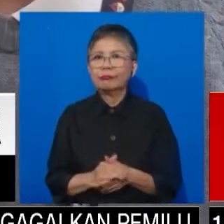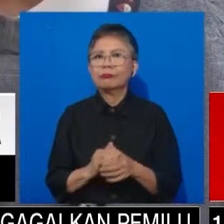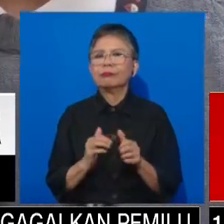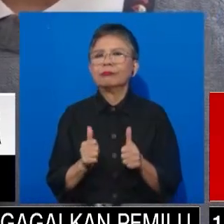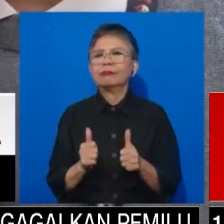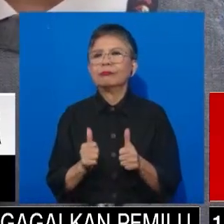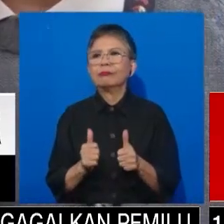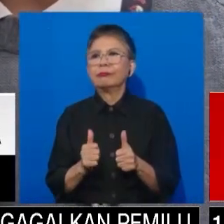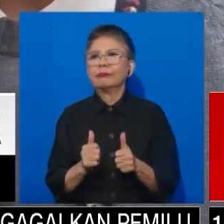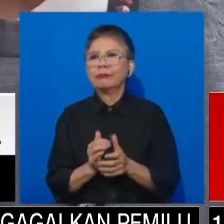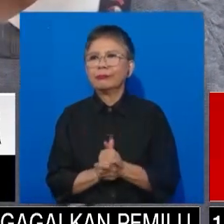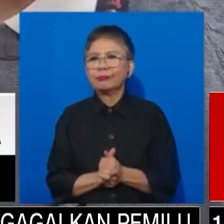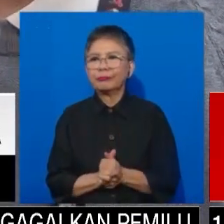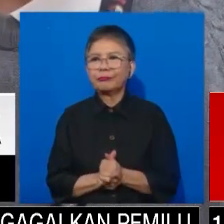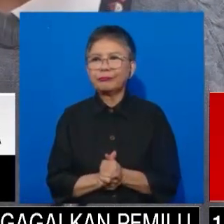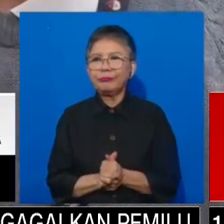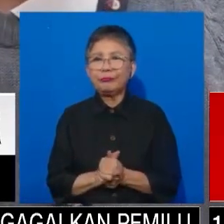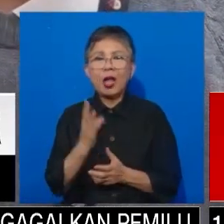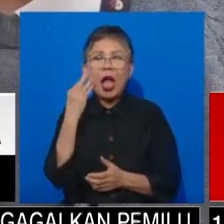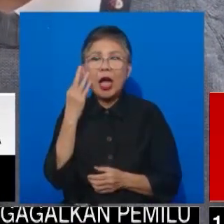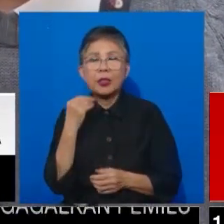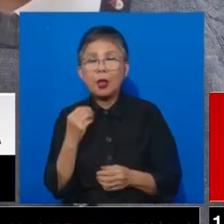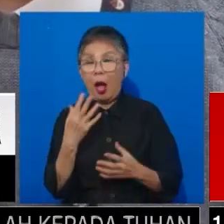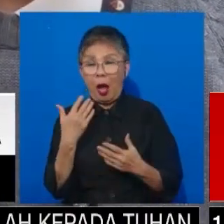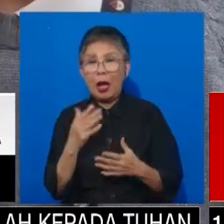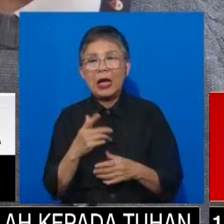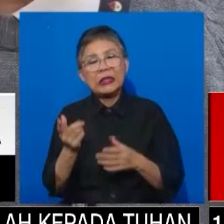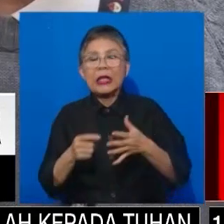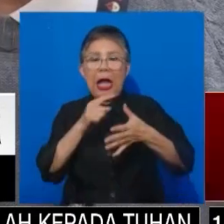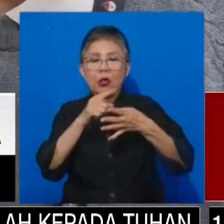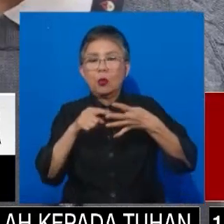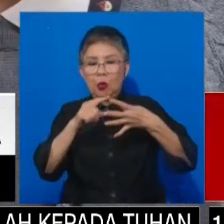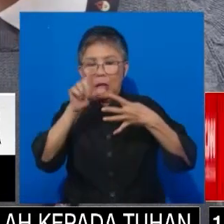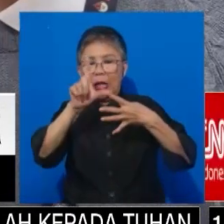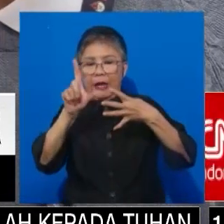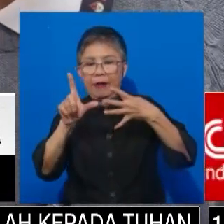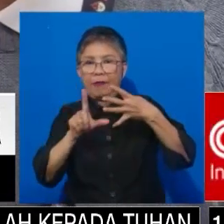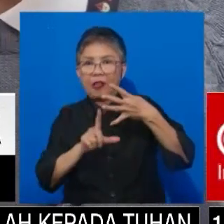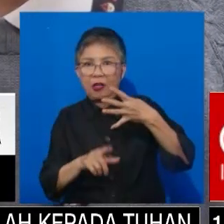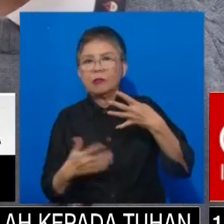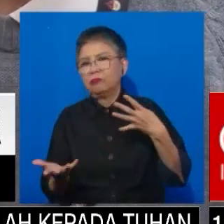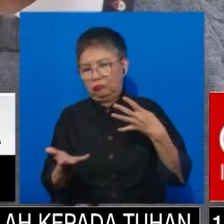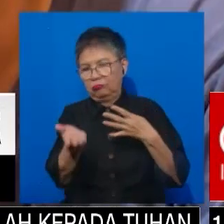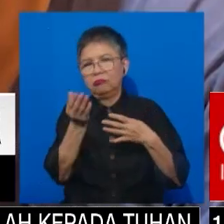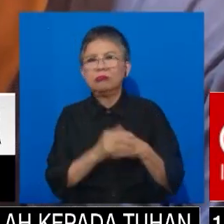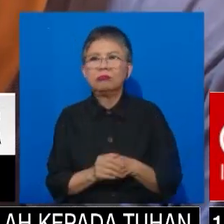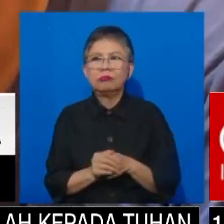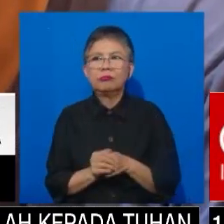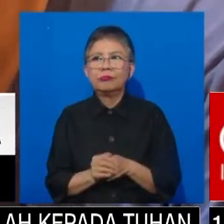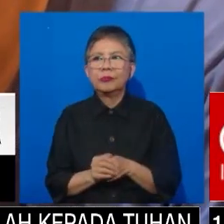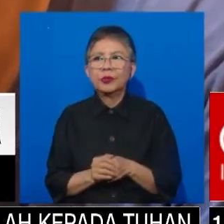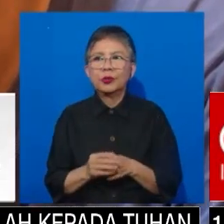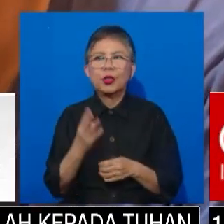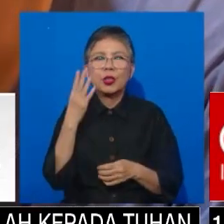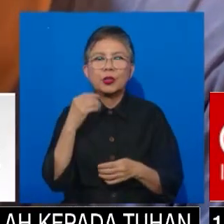Levelnya satu level, maaf. Tapi kalau customer mau ada tambahan, tinggal ada ekstra chili oilnya. Biasanya chili oil